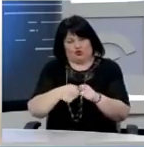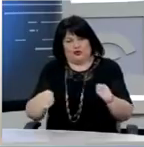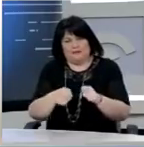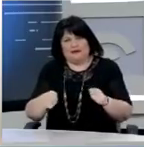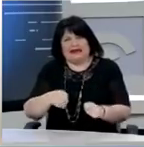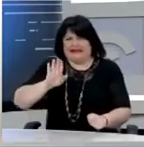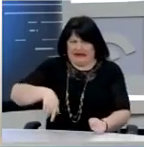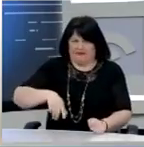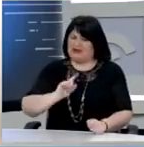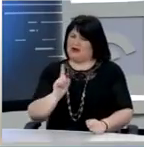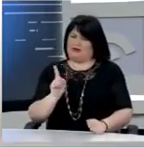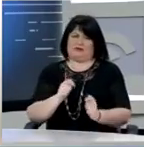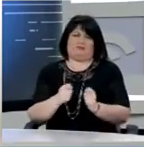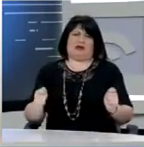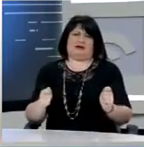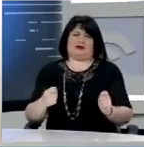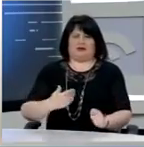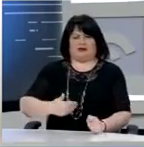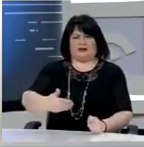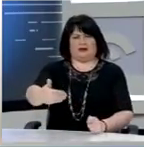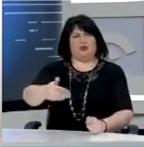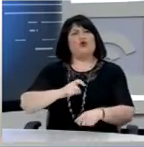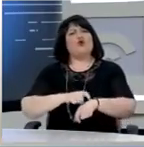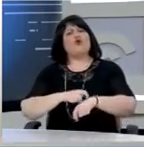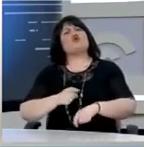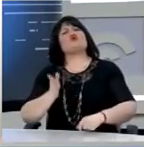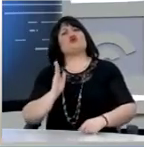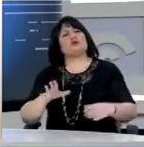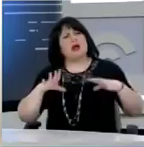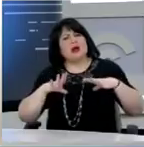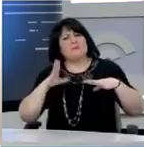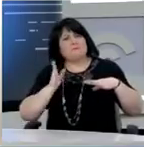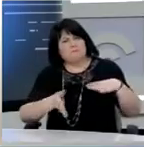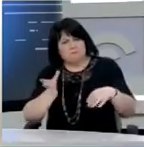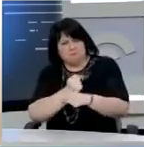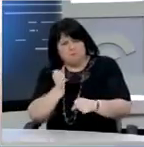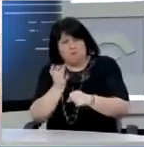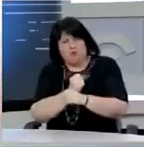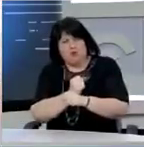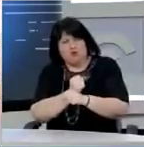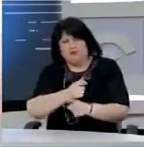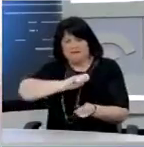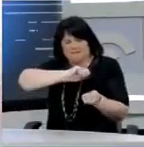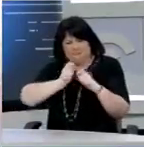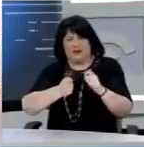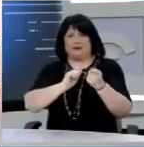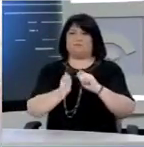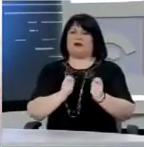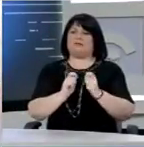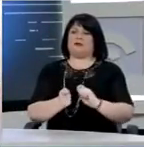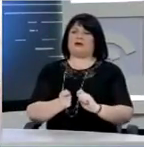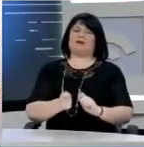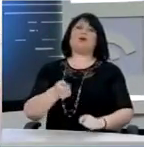τελευταία. Κάθε νέο περιθώριο που θα κατακτούμε θα μετατρέπεται σε